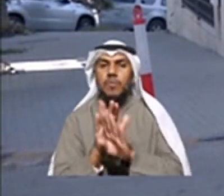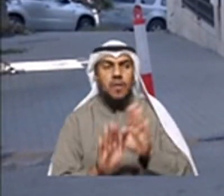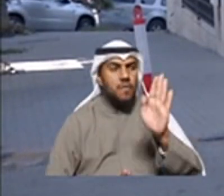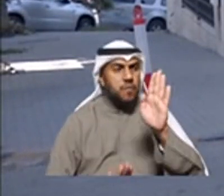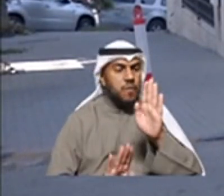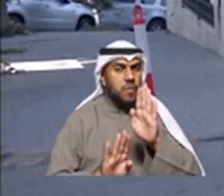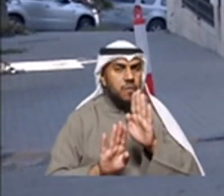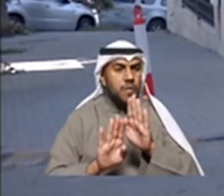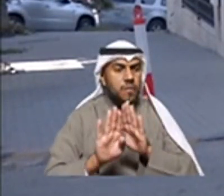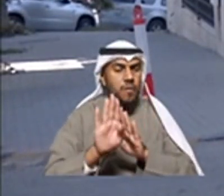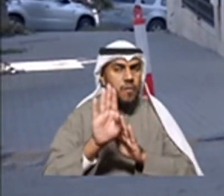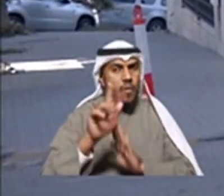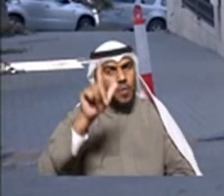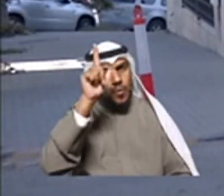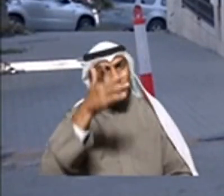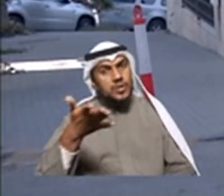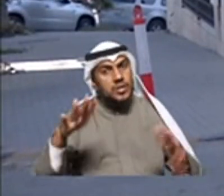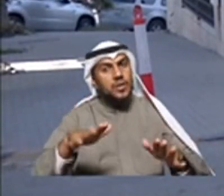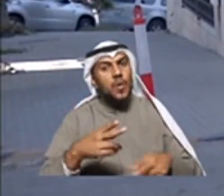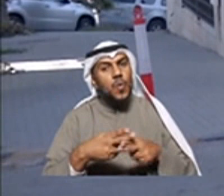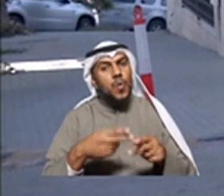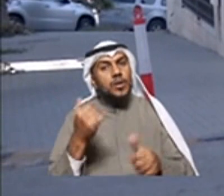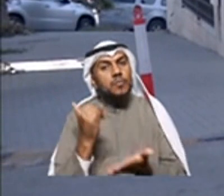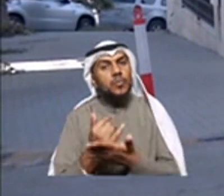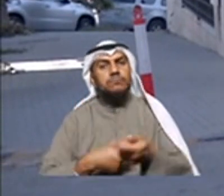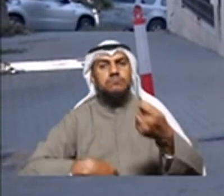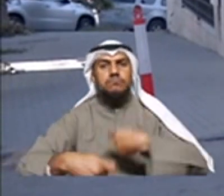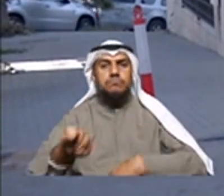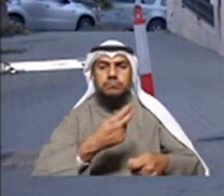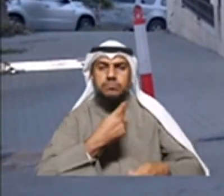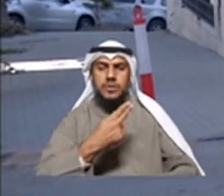للتنمية الاقتصادية في الأردن. هاني البدري، تلفزيون دولة الكويت، عمان.